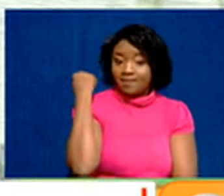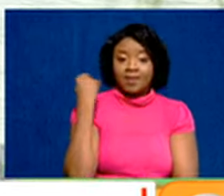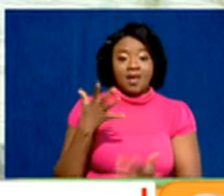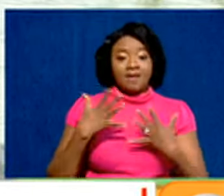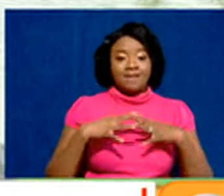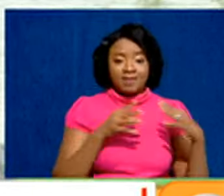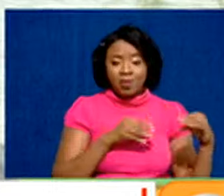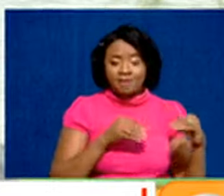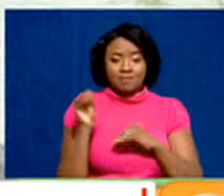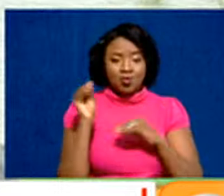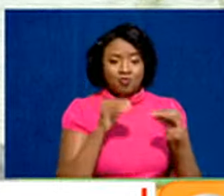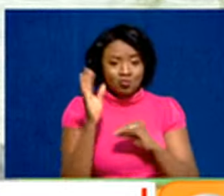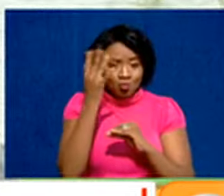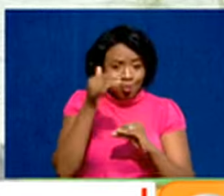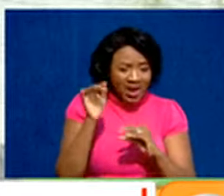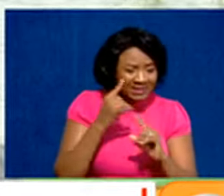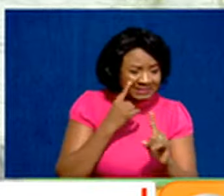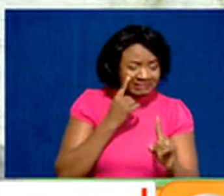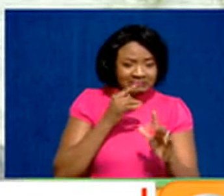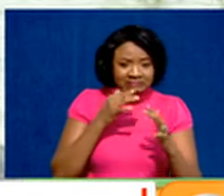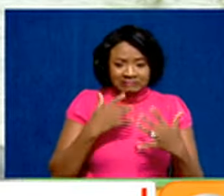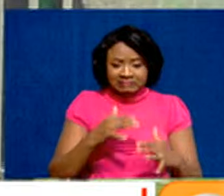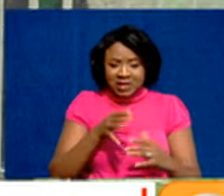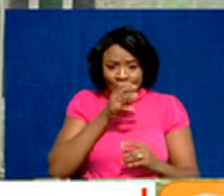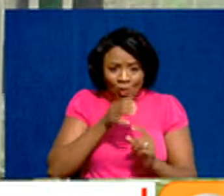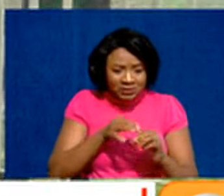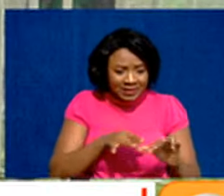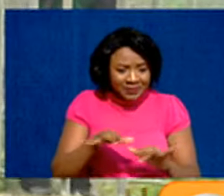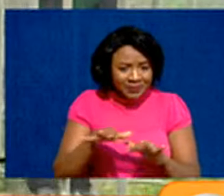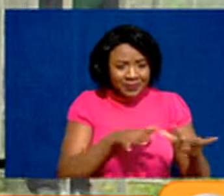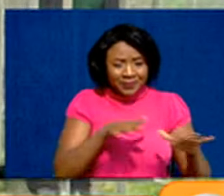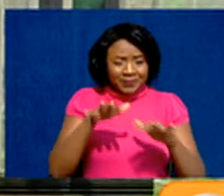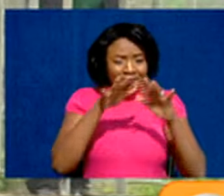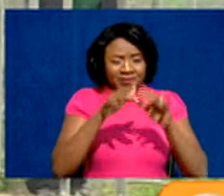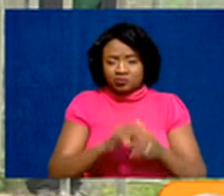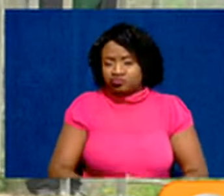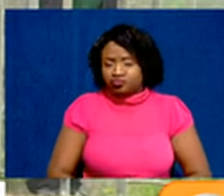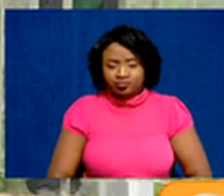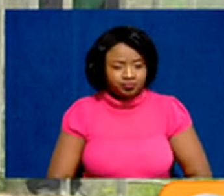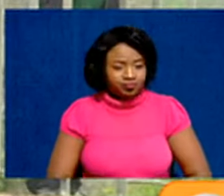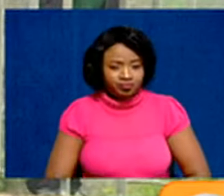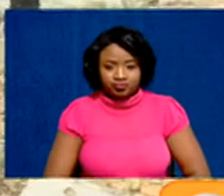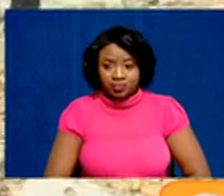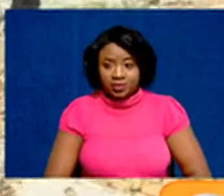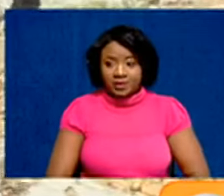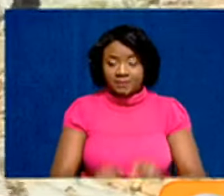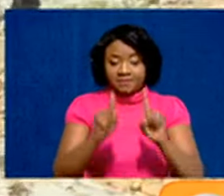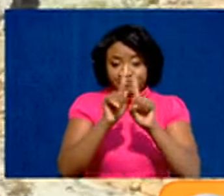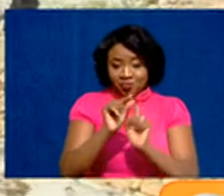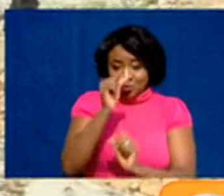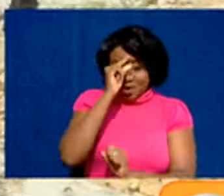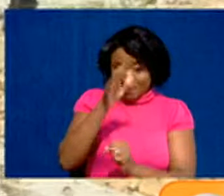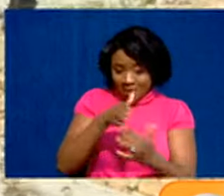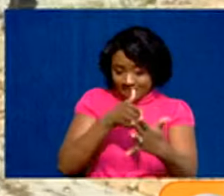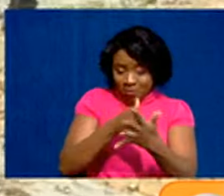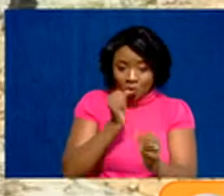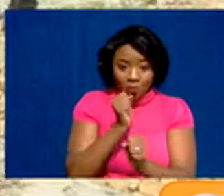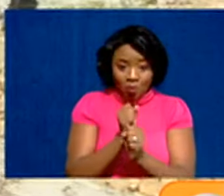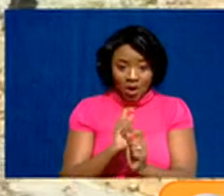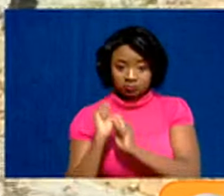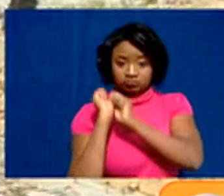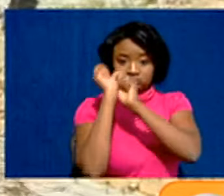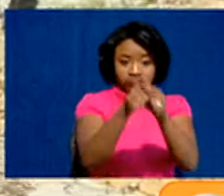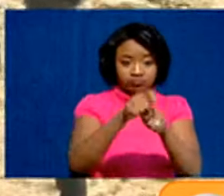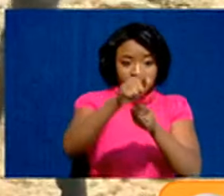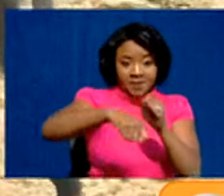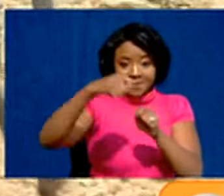vile tulianza kusikia maji inaanza kuja. Kufuatia hilo, serikali ikipiga marufuku shughuli za uvuvi katika bwawa hili nyakati